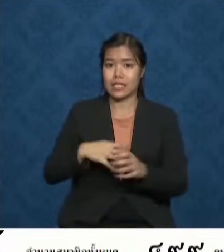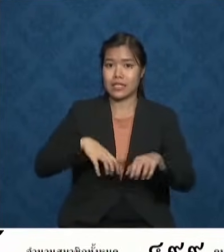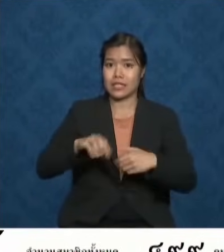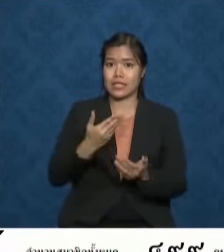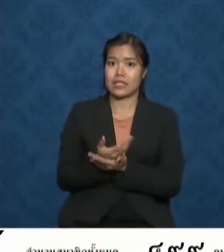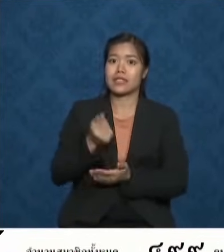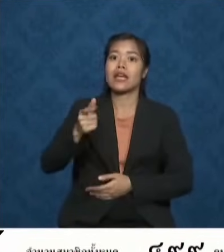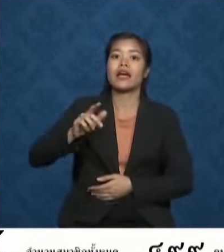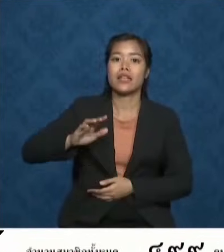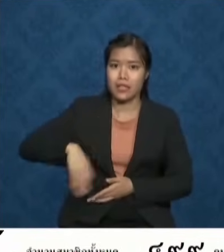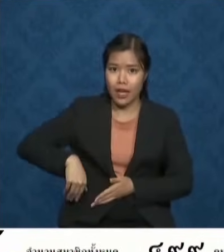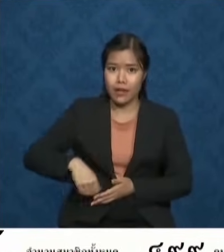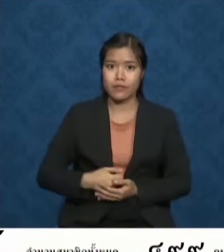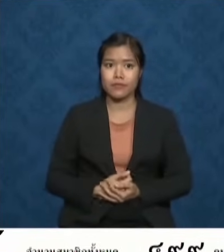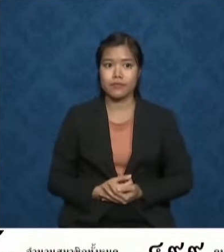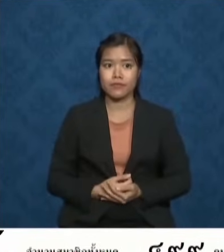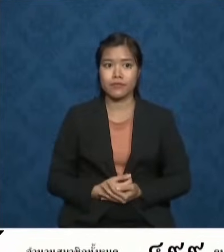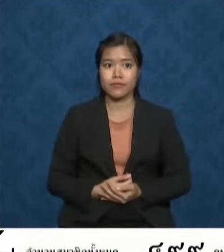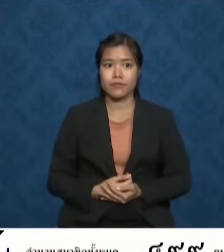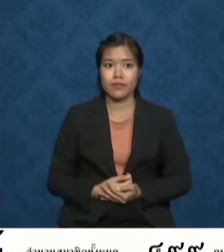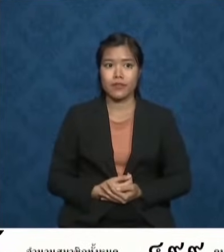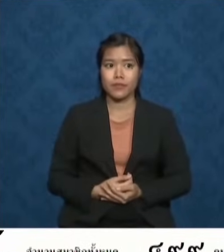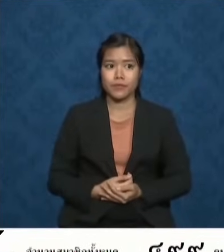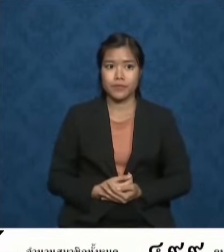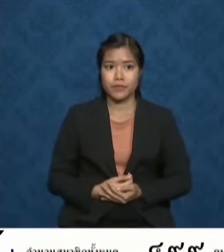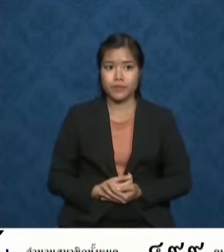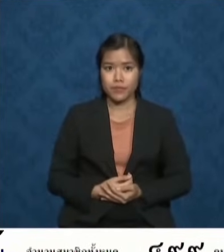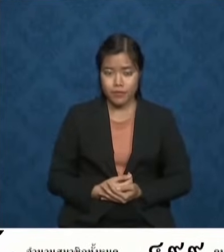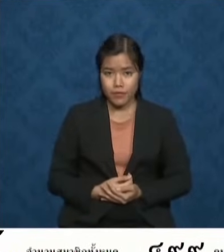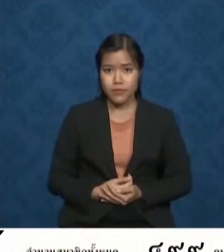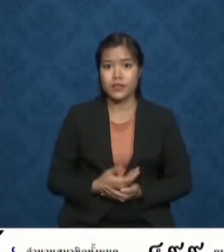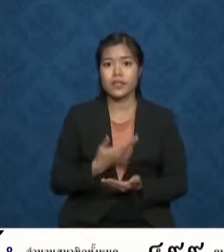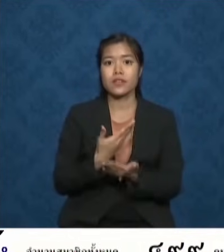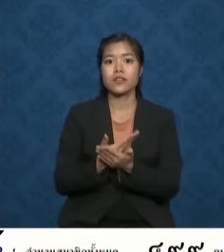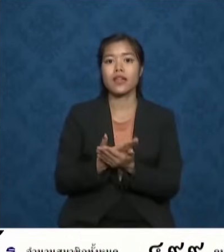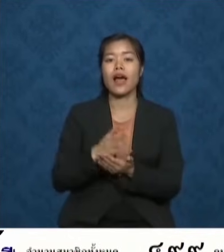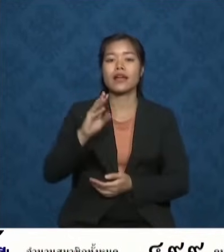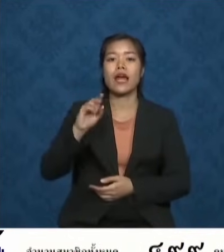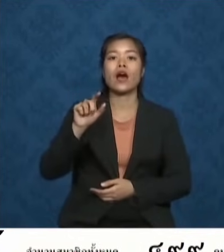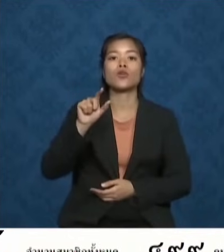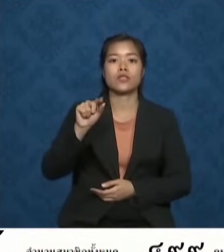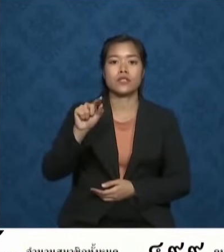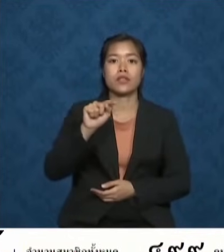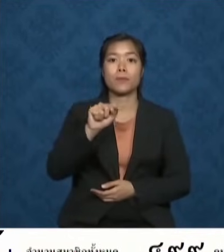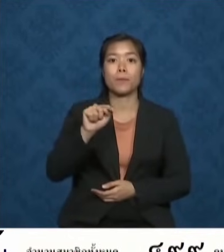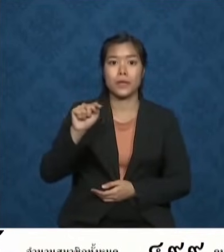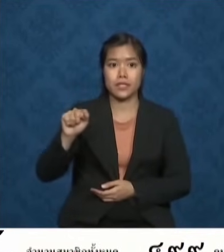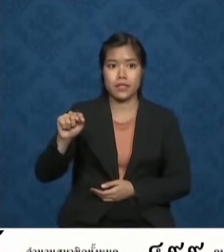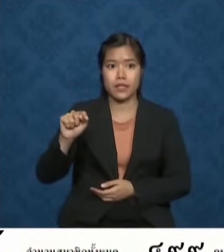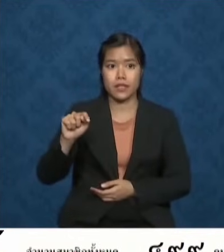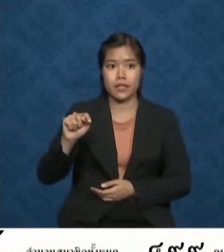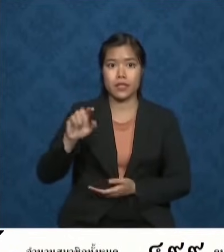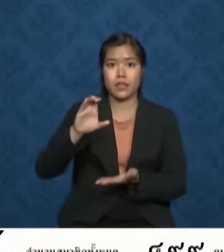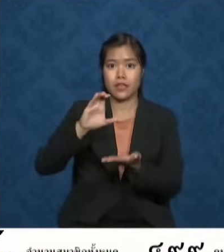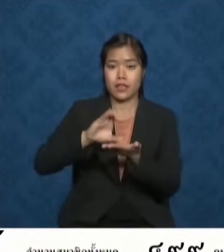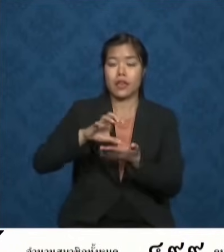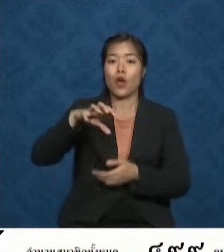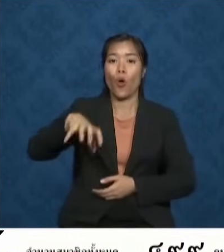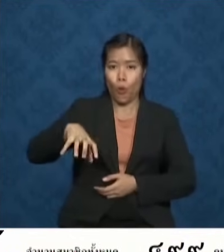ขอดาวก็คือผูกพันเนี่ยก้อนแรก20สำนักสำนักงบประมาณนะตัดเองฮ